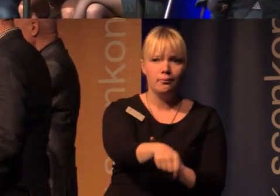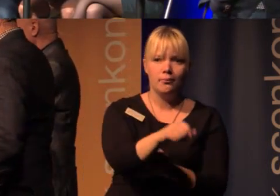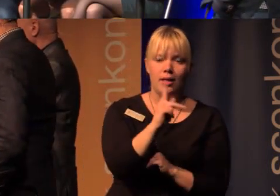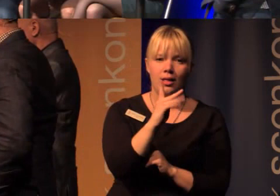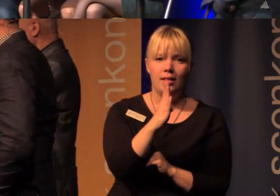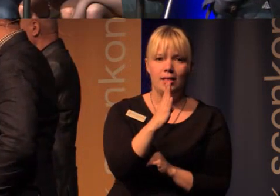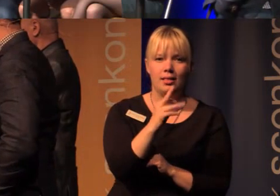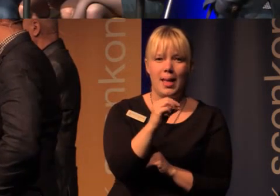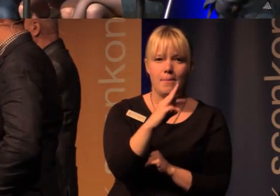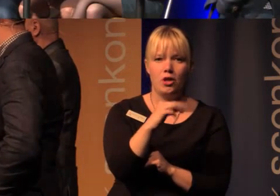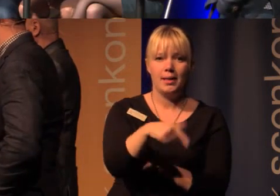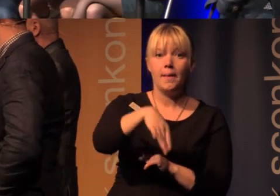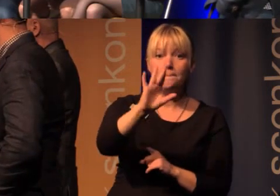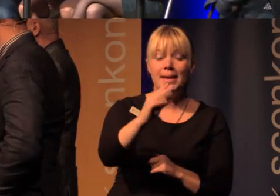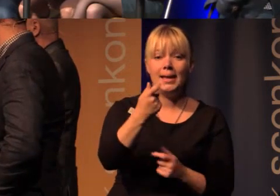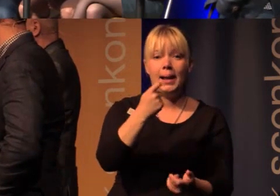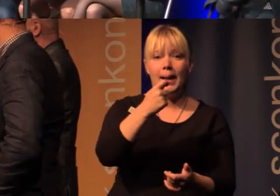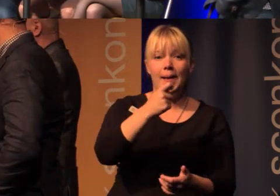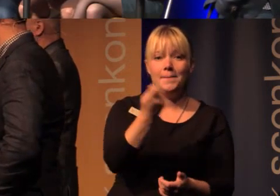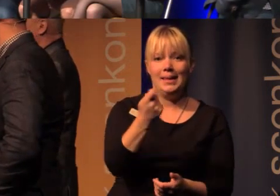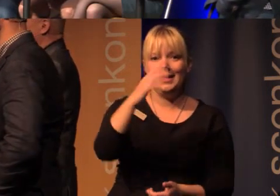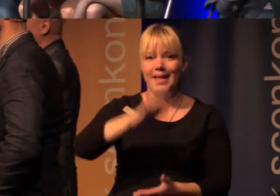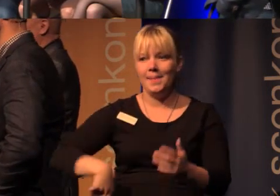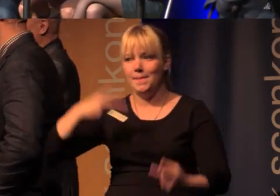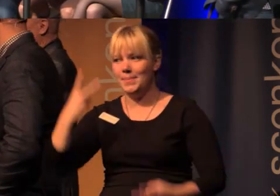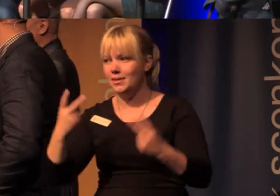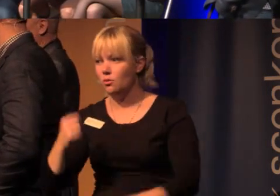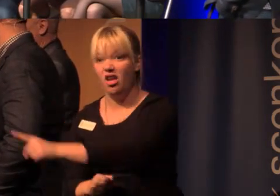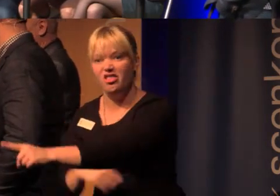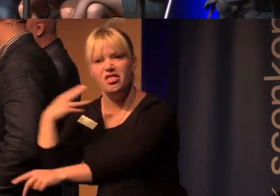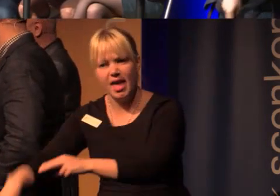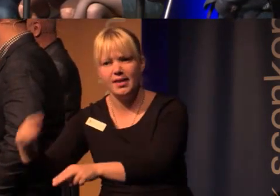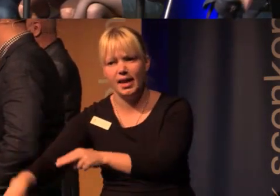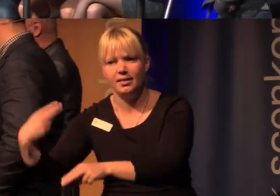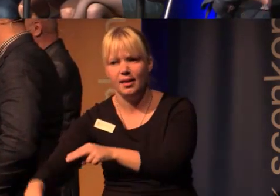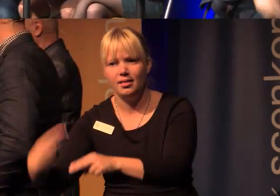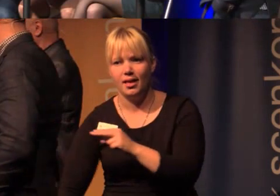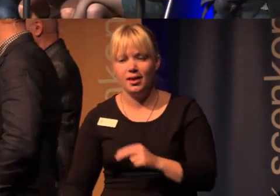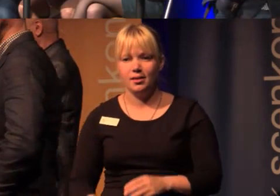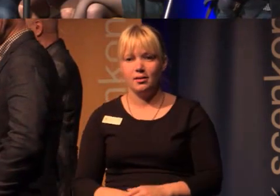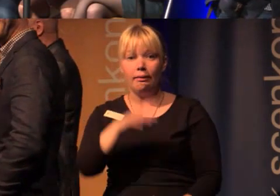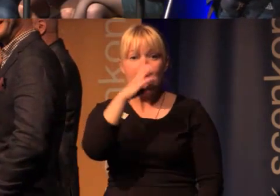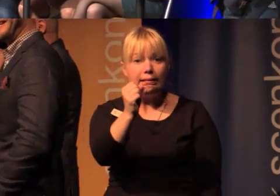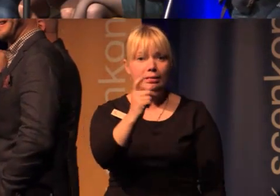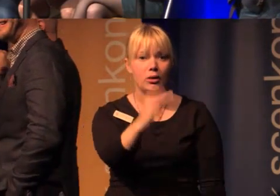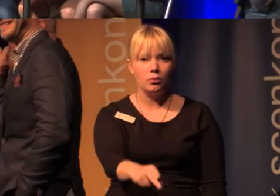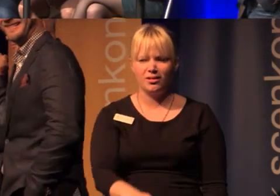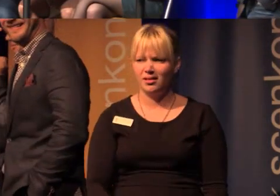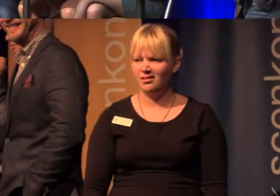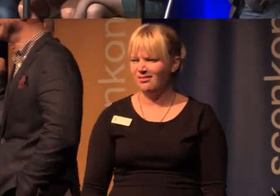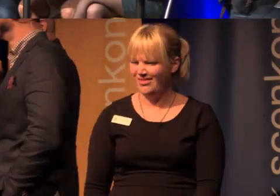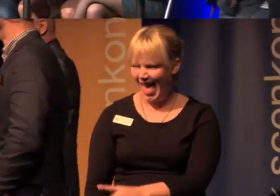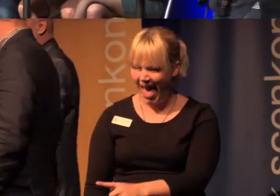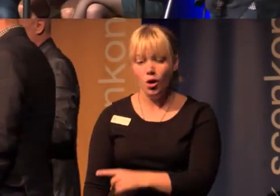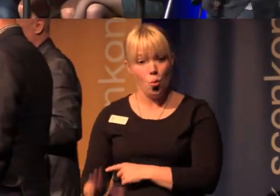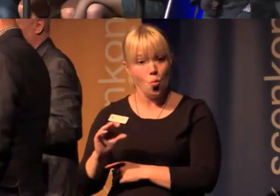så att det är ju ganska kraftigt. Alltså om du sitter på tredje raden. Jo, det är det faktiskt. Det kostar 90 kronor.